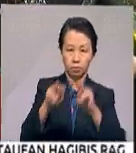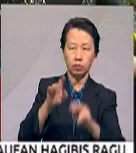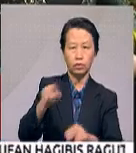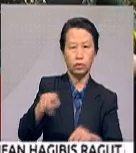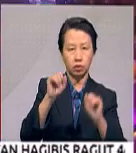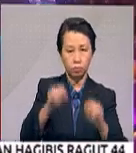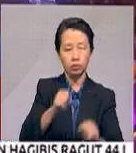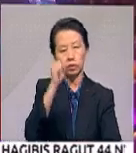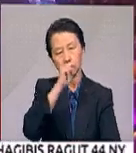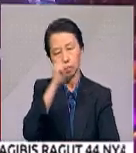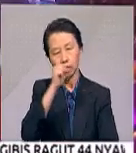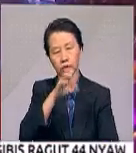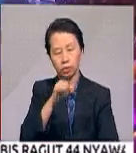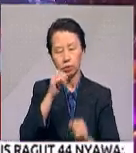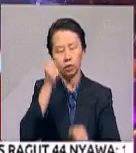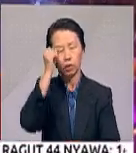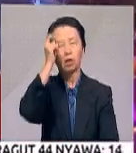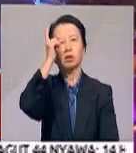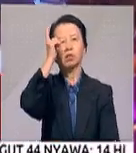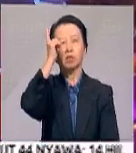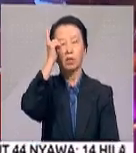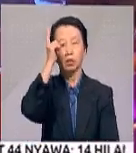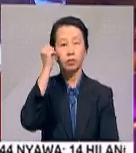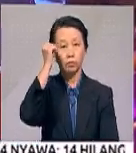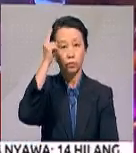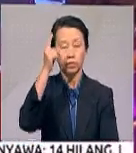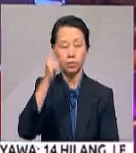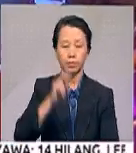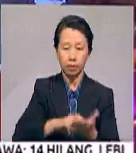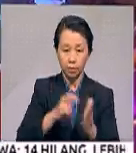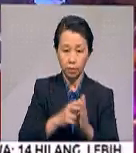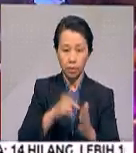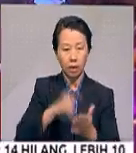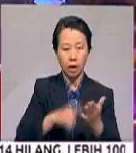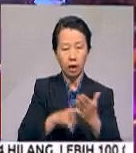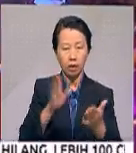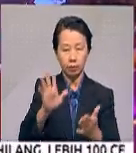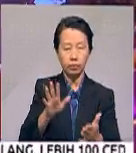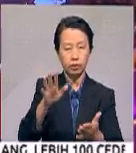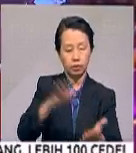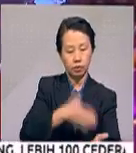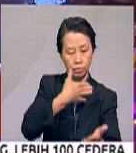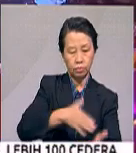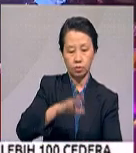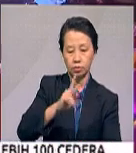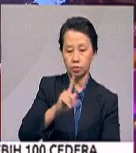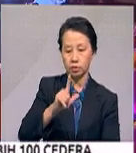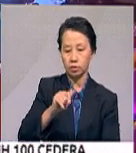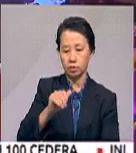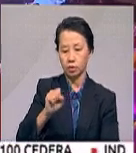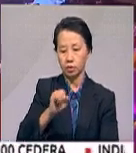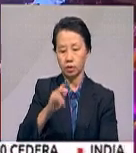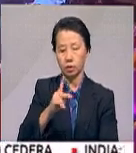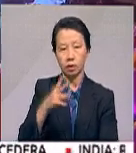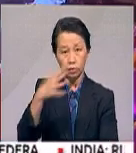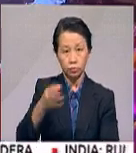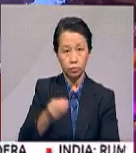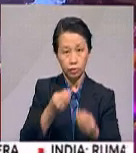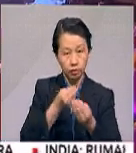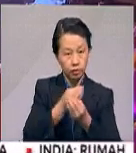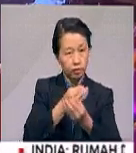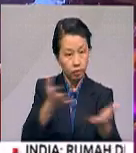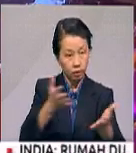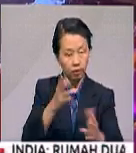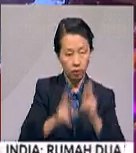sekadar menyanyi tapi dapat menghayati maknanya apa peranan radio klasik selama ini telah sampai bukan saja